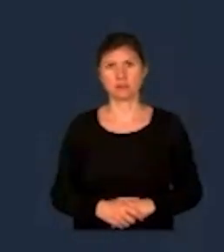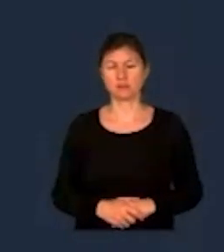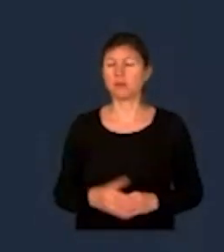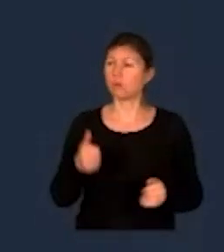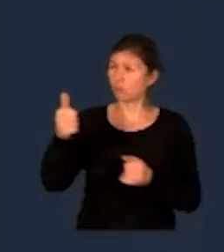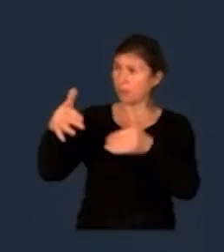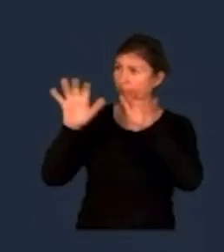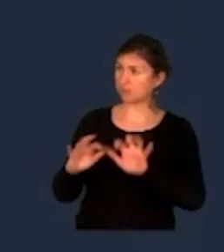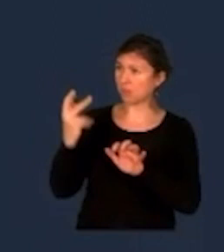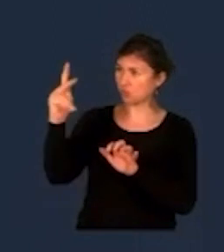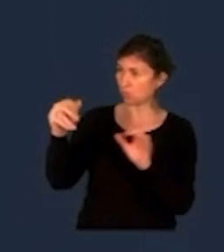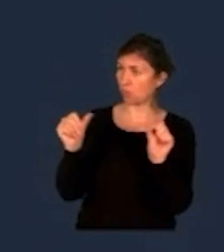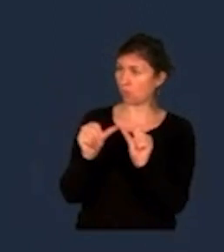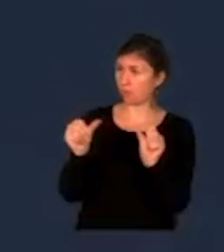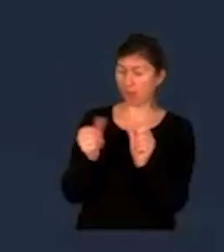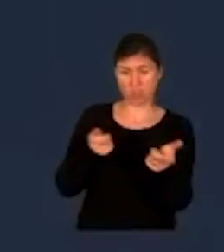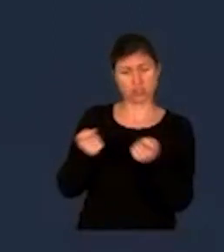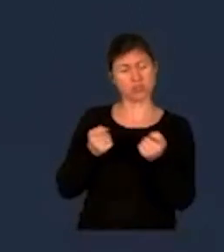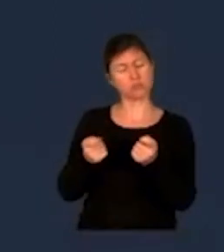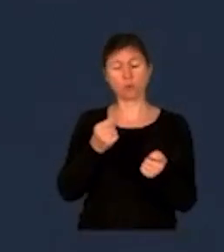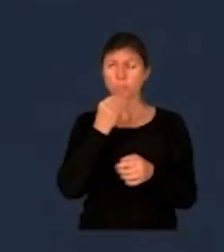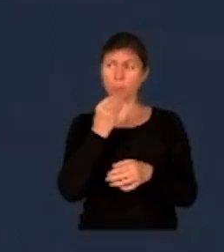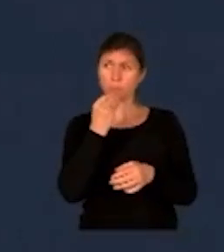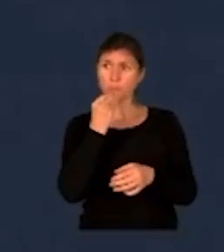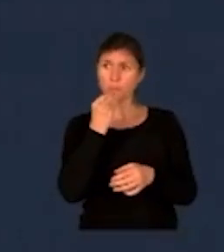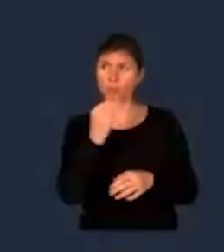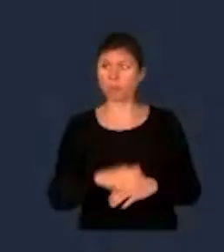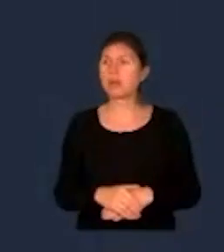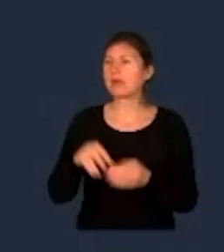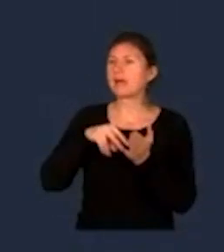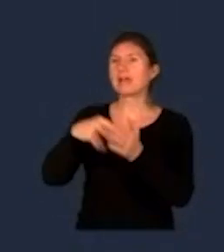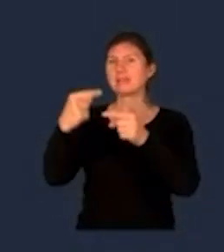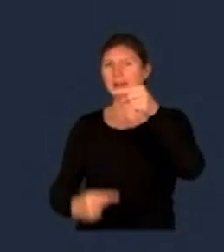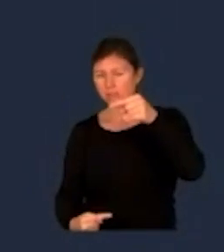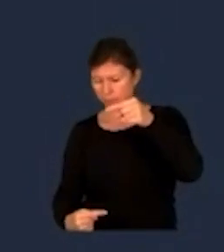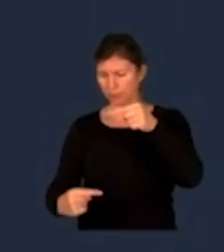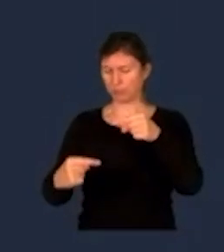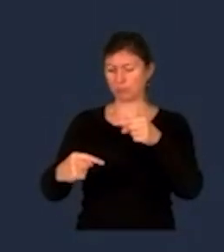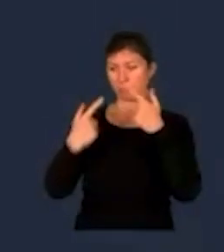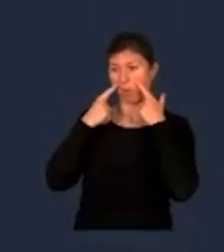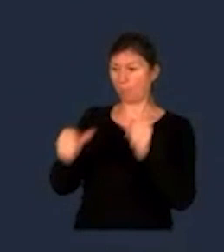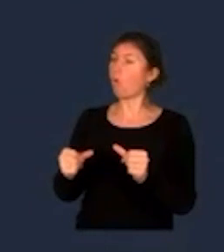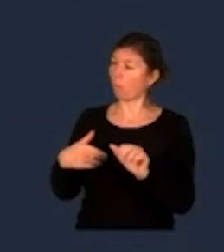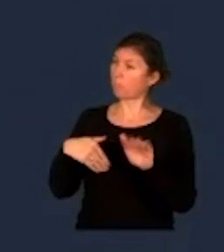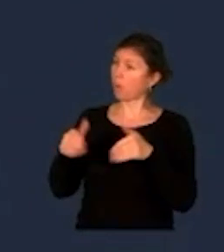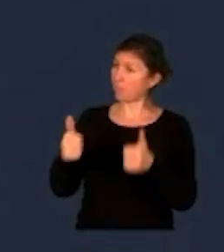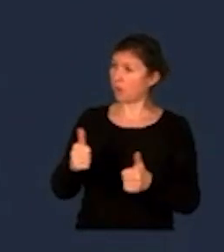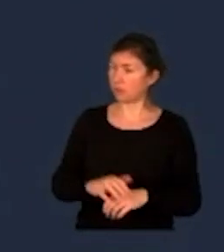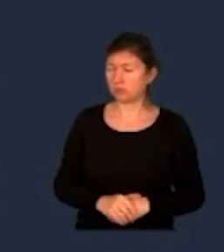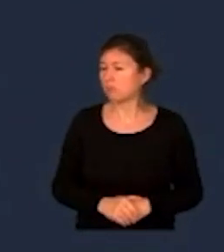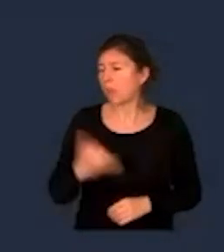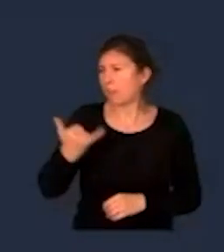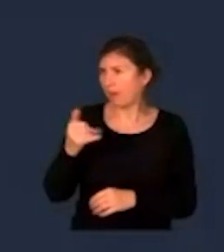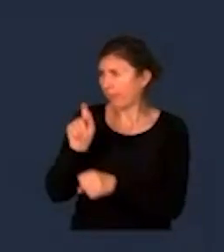administration elle est reconnue de tous et la réduction du poids de la dette permet une nouvelle fois de le démontrer nous ne reviendrons donc pas sur ces points